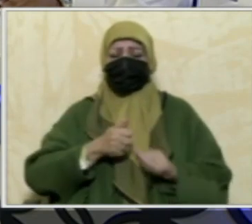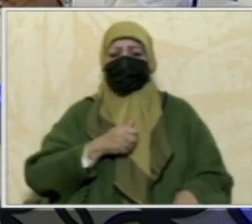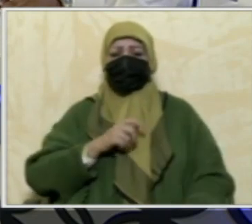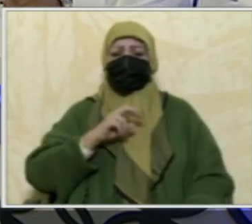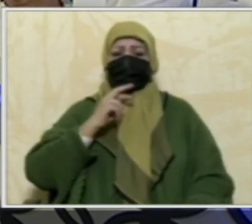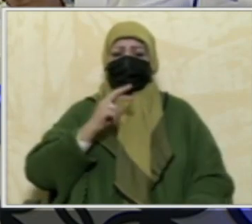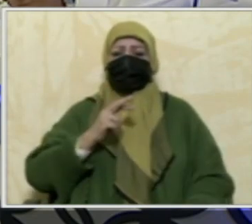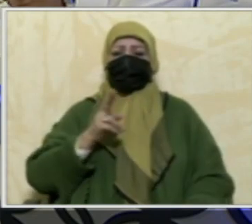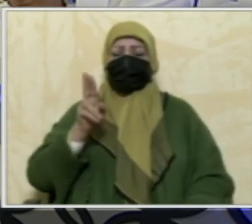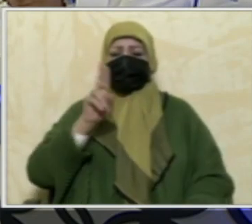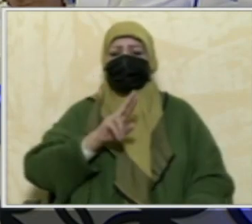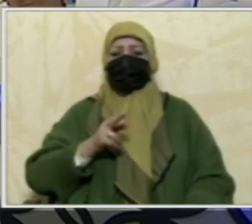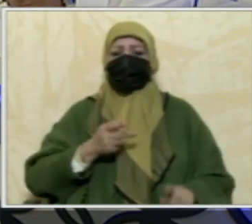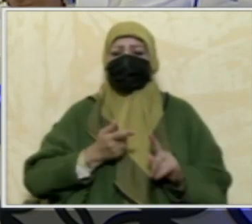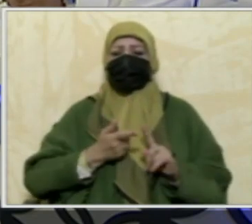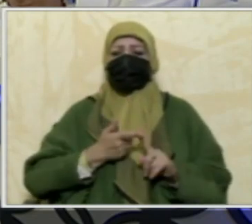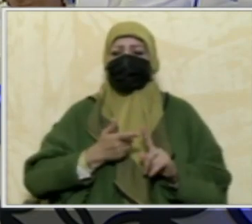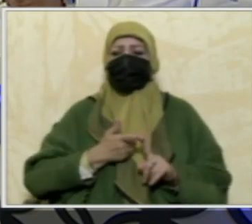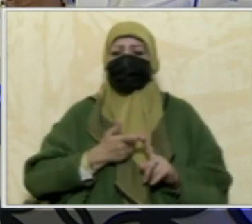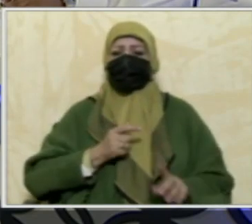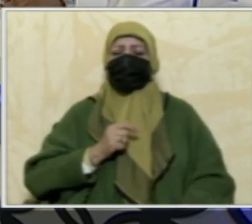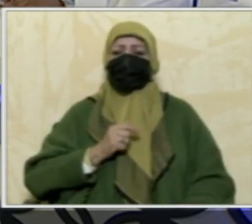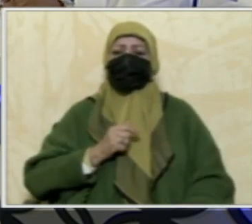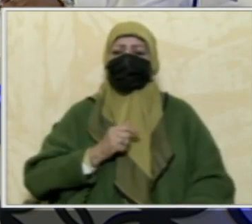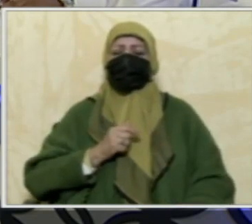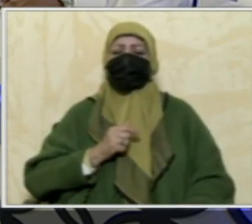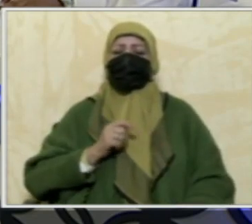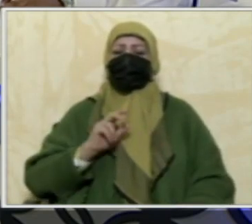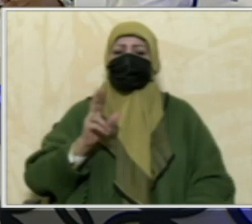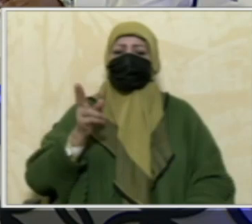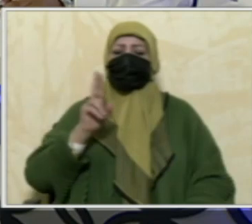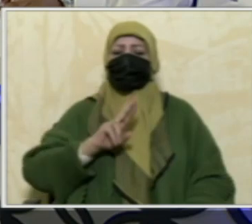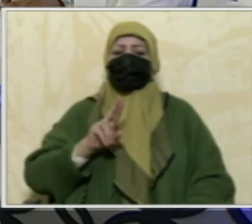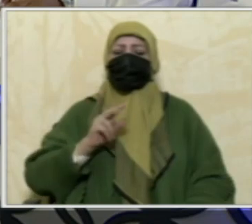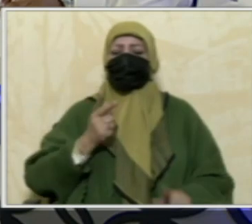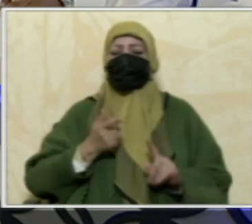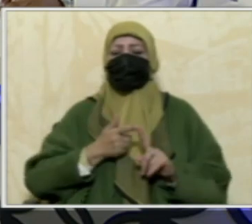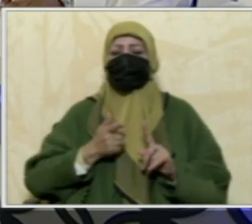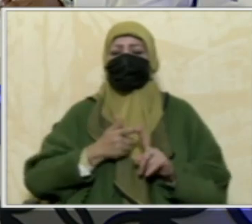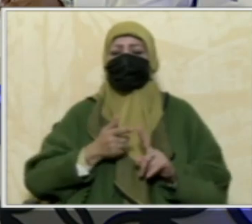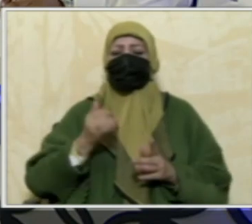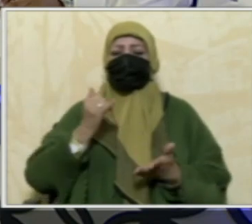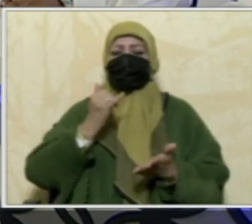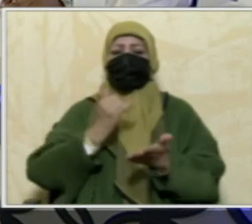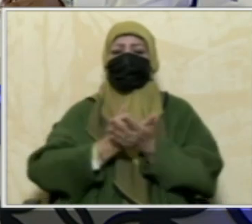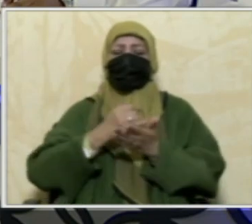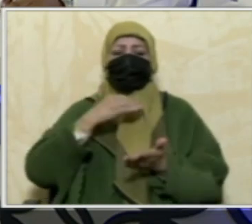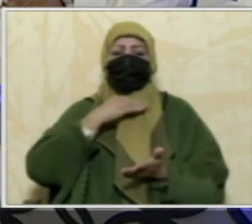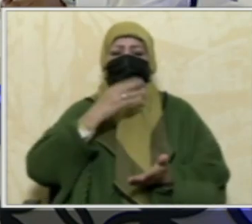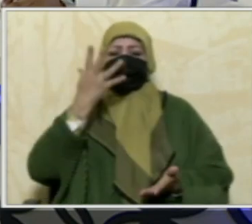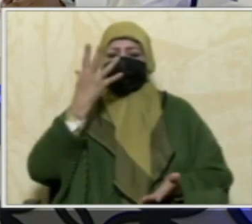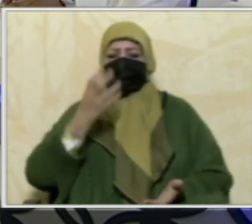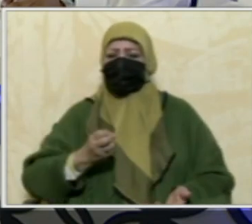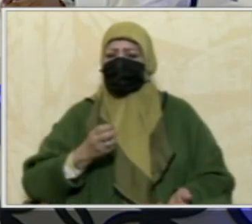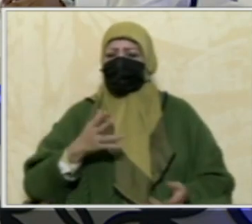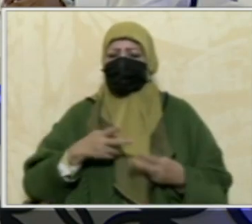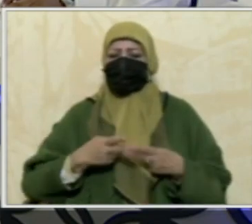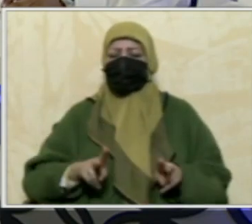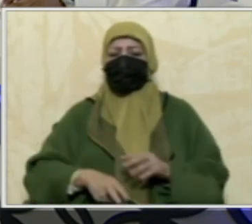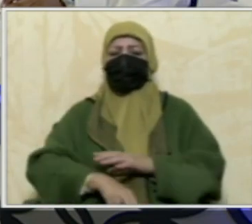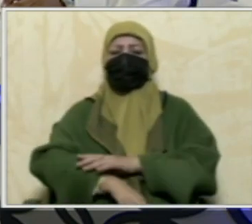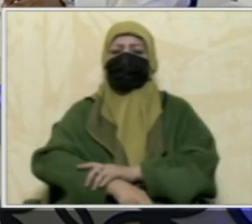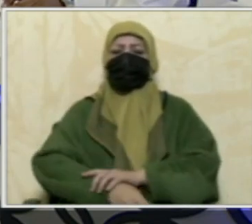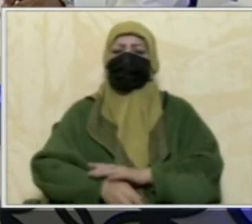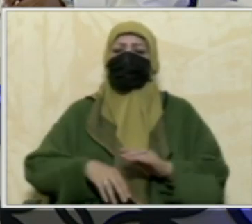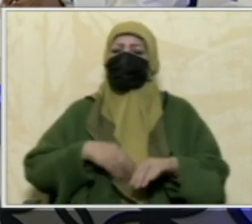السؤال الثاني السؤال الثاني هو حكم ذبح الاضحيه في الليل ما بين الفرق ما بين الشافعيه والحنابله بين الامام